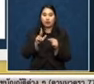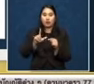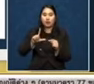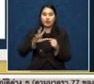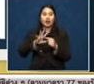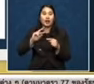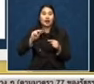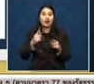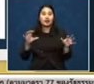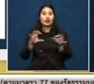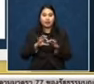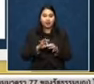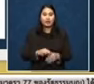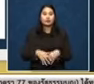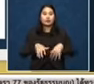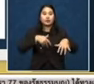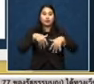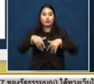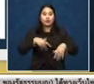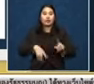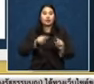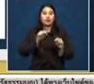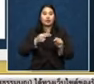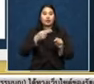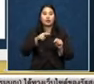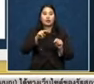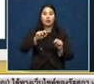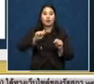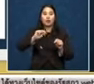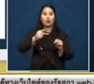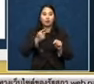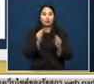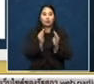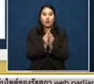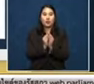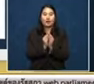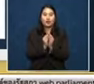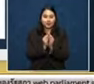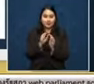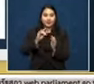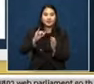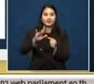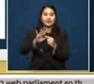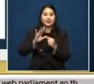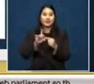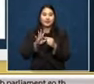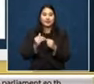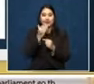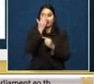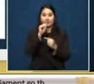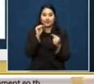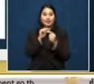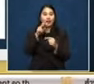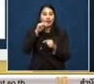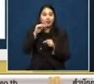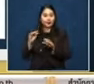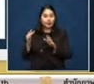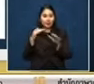พื้นที่ตำบลหนองบัวสาลาเป็นอย่างมากครับโดยอ่างเก็บน้ำดังกล่าวเป็นแก้มลิงที่คอยช่วยชะลอน้ำที่จะไหลเข้าท่วมหมู่บ้าน